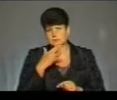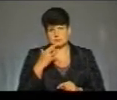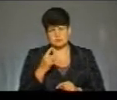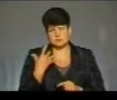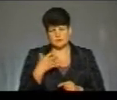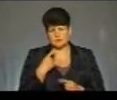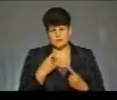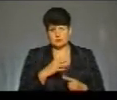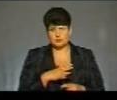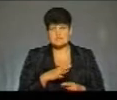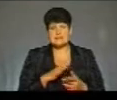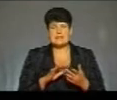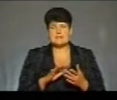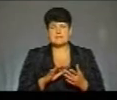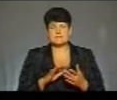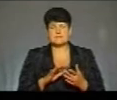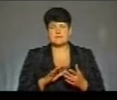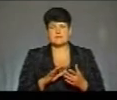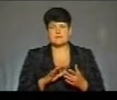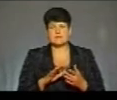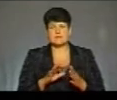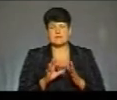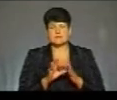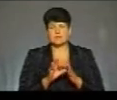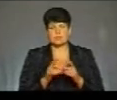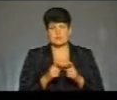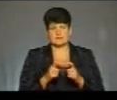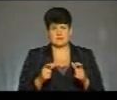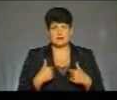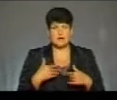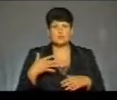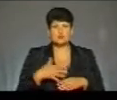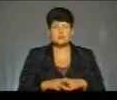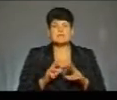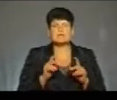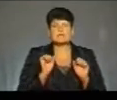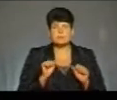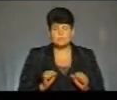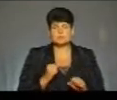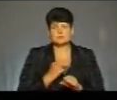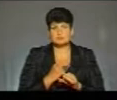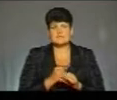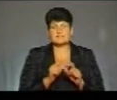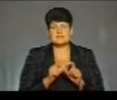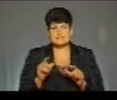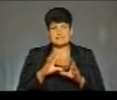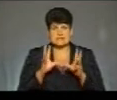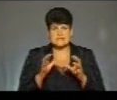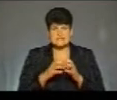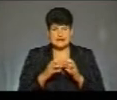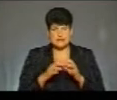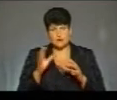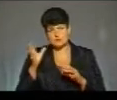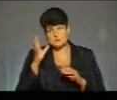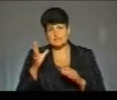говорилося, це електронні учнівські квитки. Я це розумію, як їх можна ввести у закладах загальносередньої освіти в міст